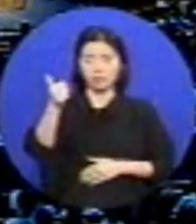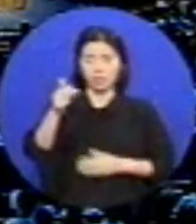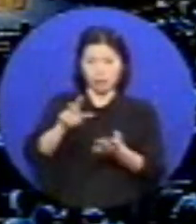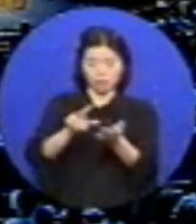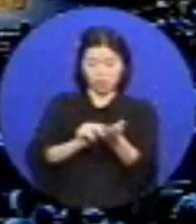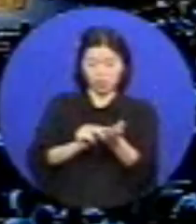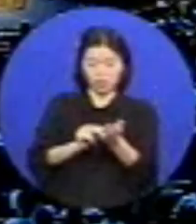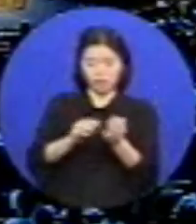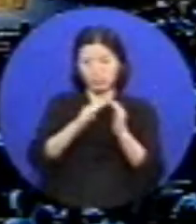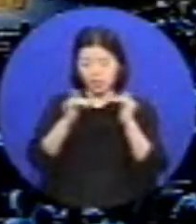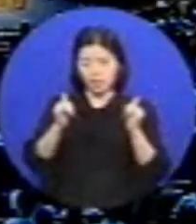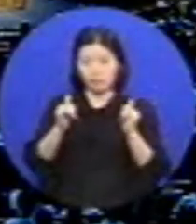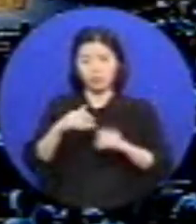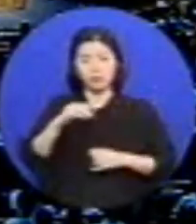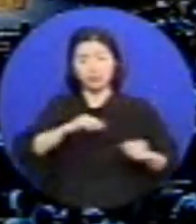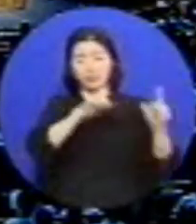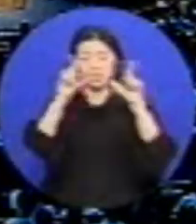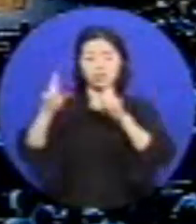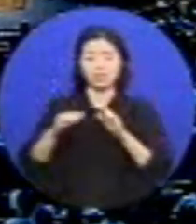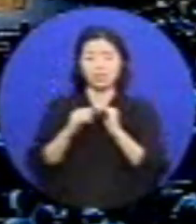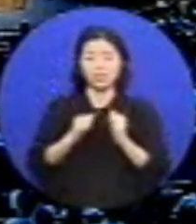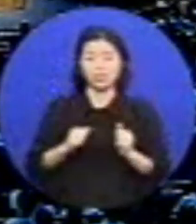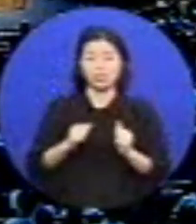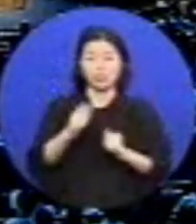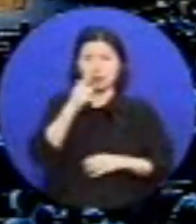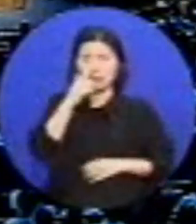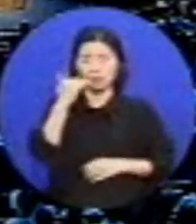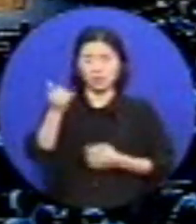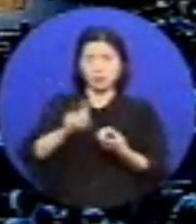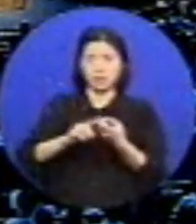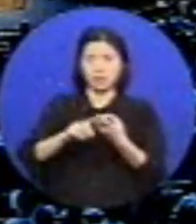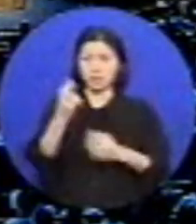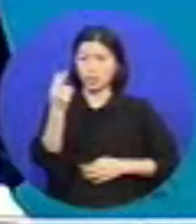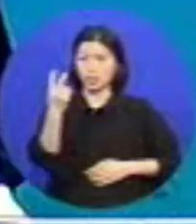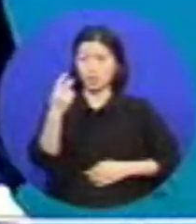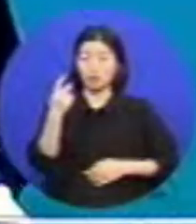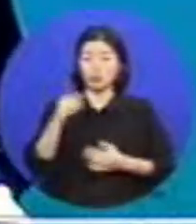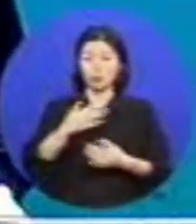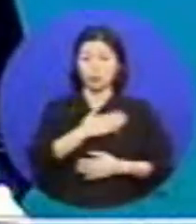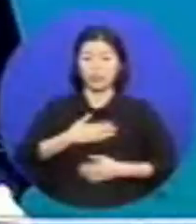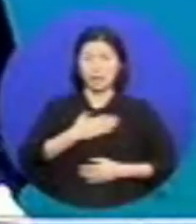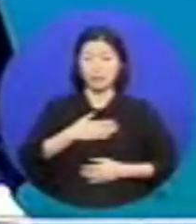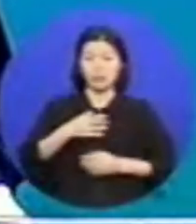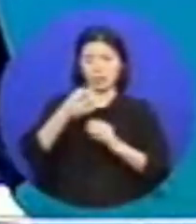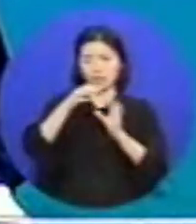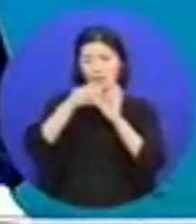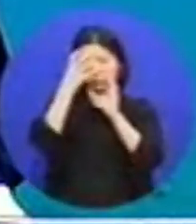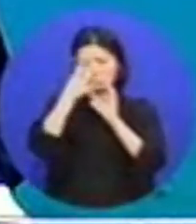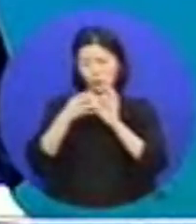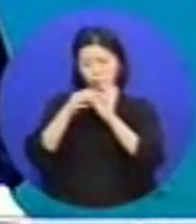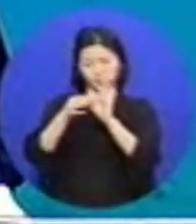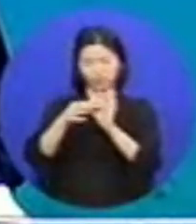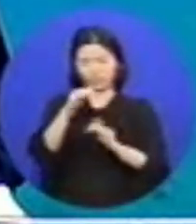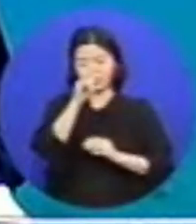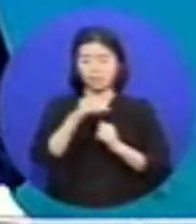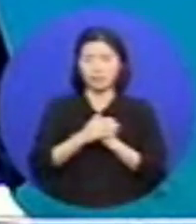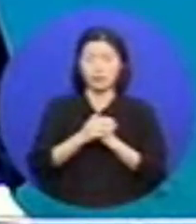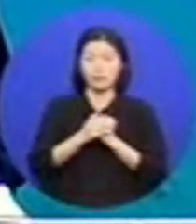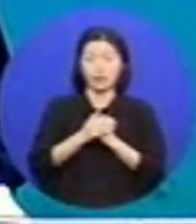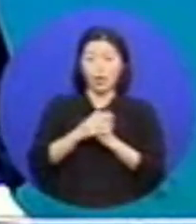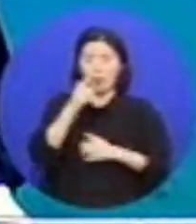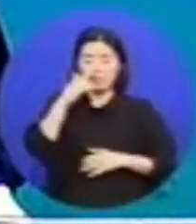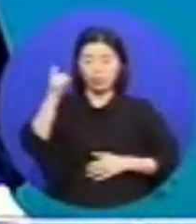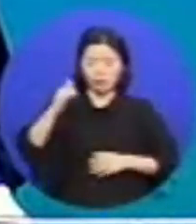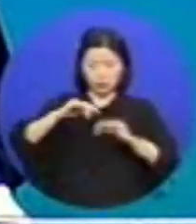부모님에 대해서 미묘한 이중감정에 얽혀 시달립니다. 부모는 끝없이 파고들고 싶고